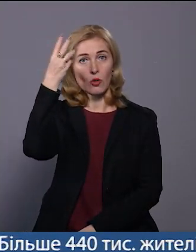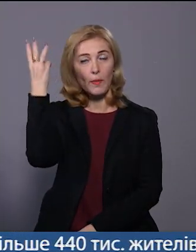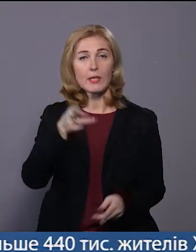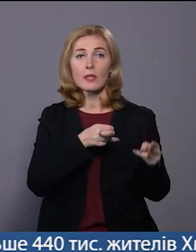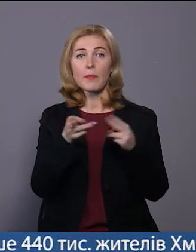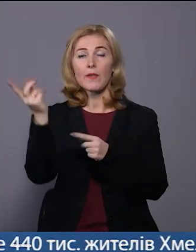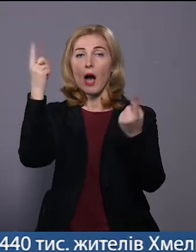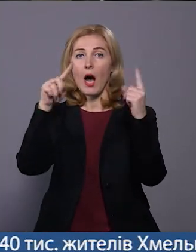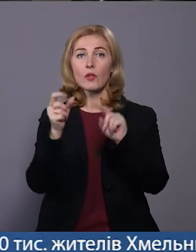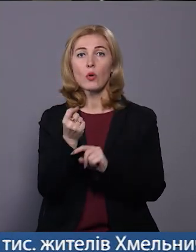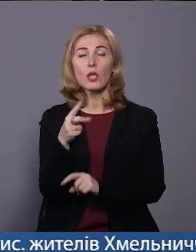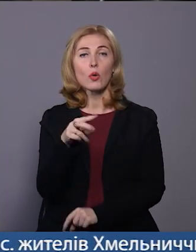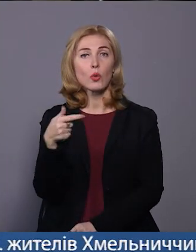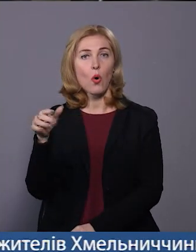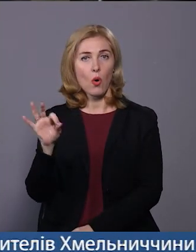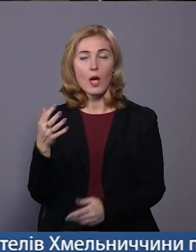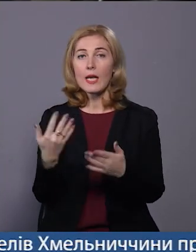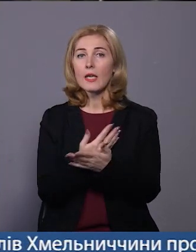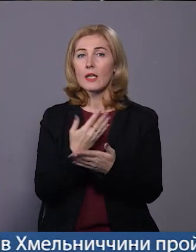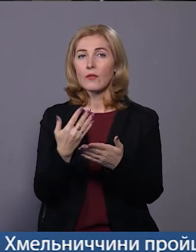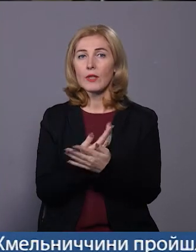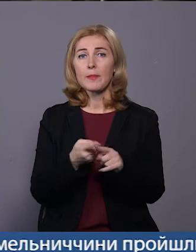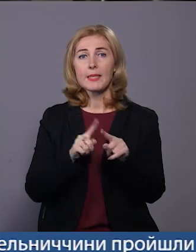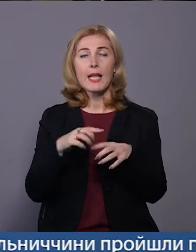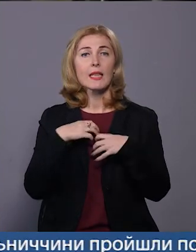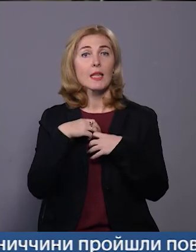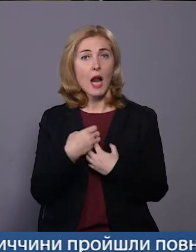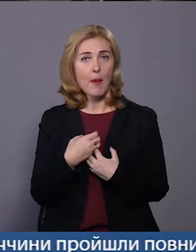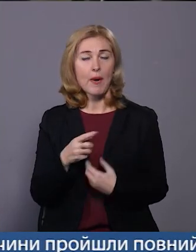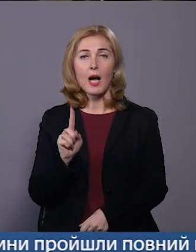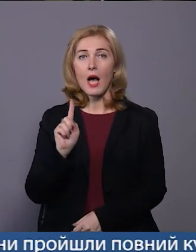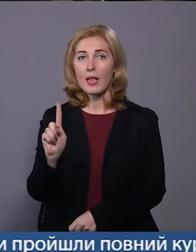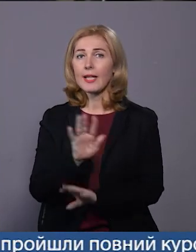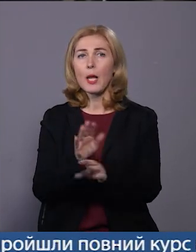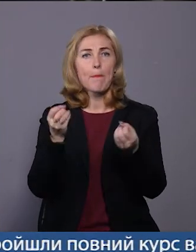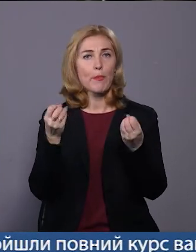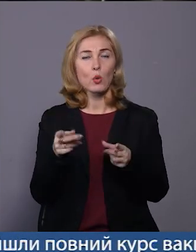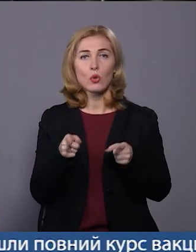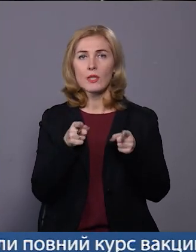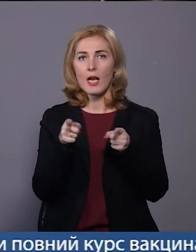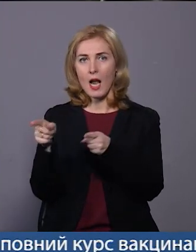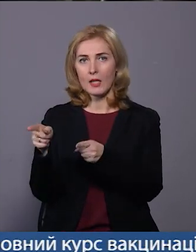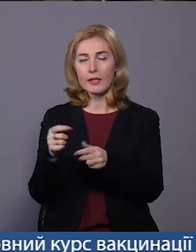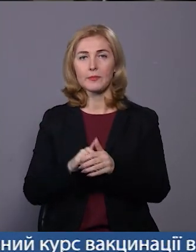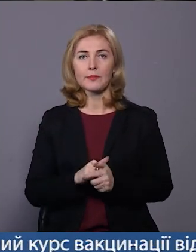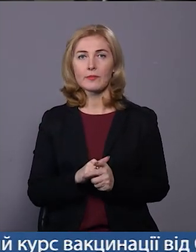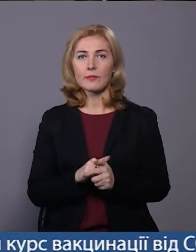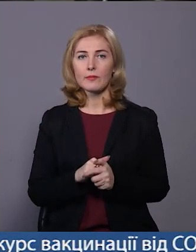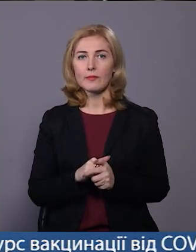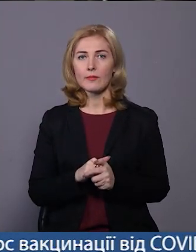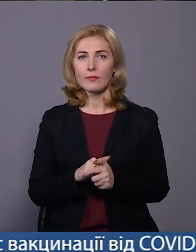автор 11 лютого. Фільм в двох словах – кримінальна драма. Але це не просто стрілялки, це тому що саме